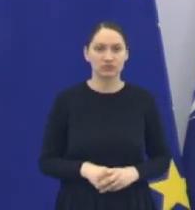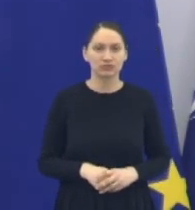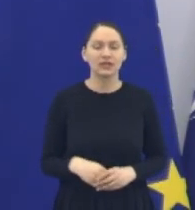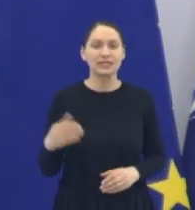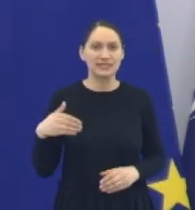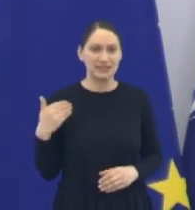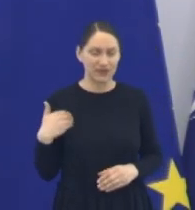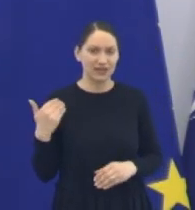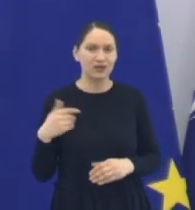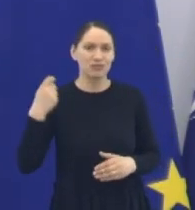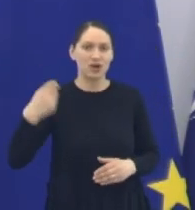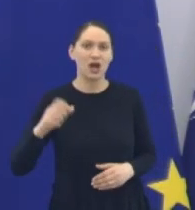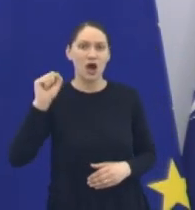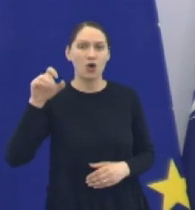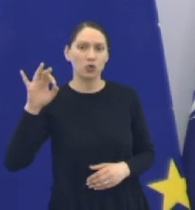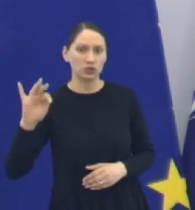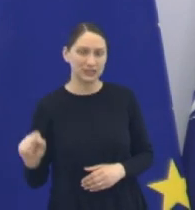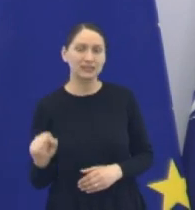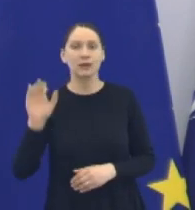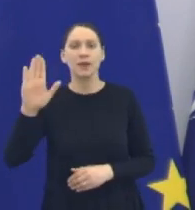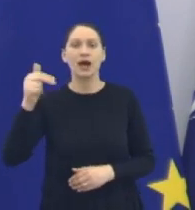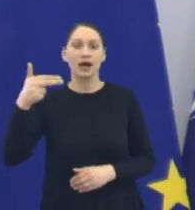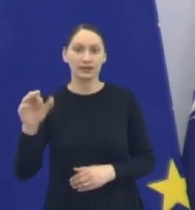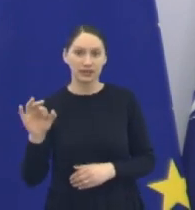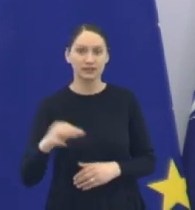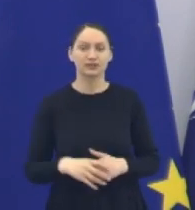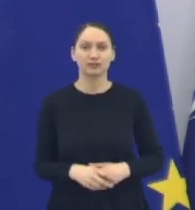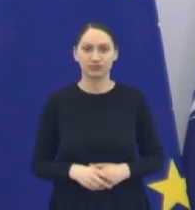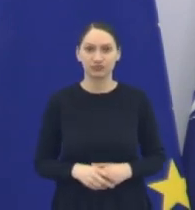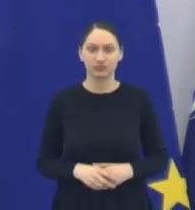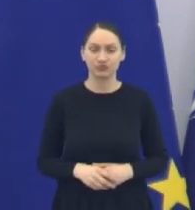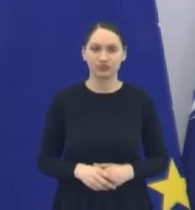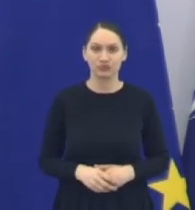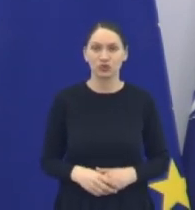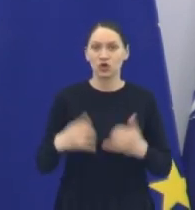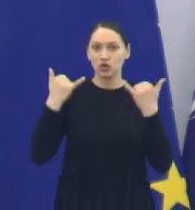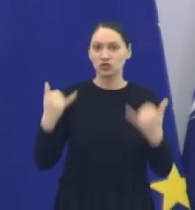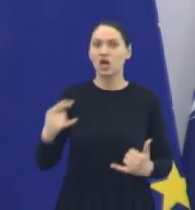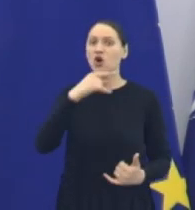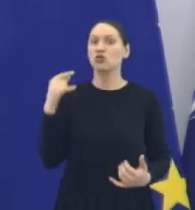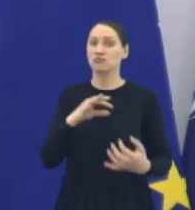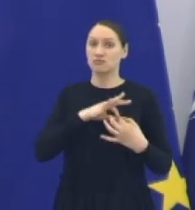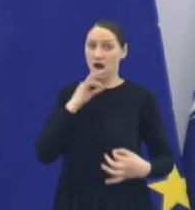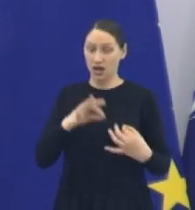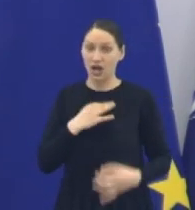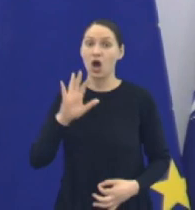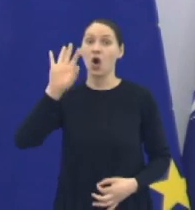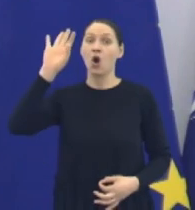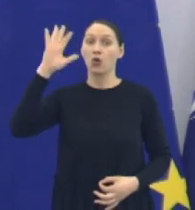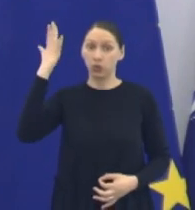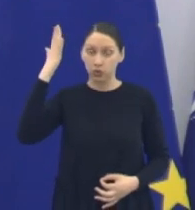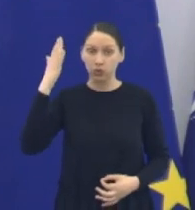Sveiki, prezidentė, Augustas Stankevičius, BNS naujienų agentūra. Šiandien Rusija pagrasino, jog suteikus mandatą